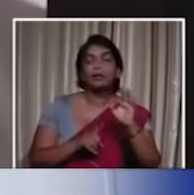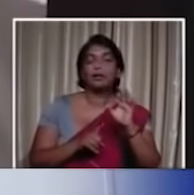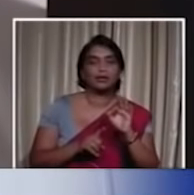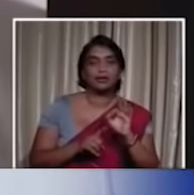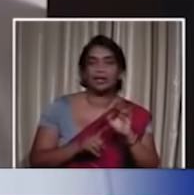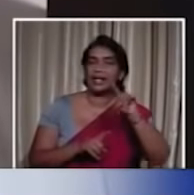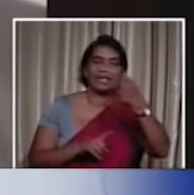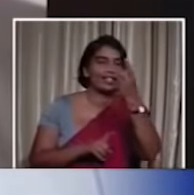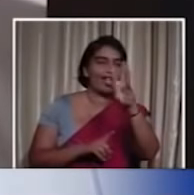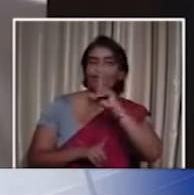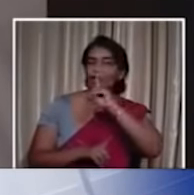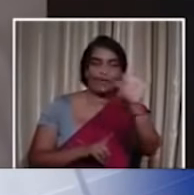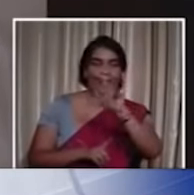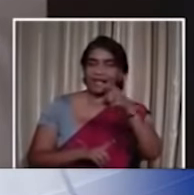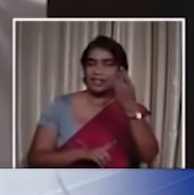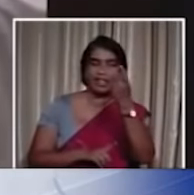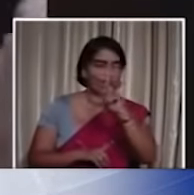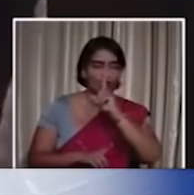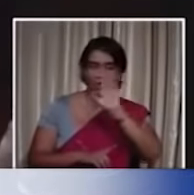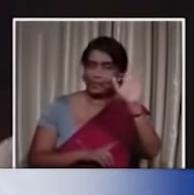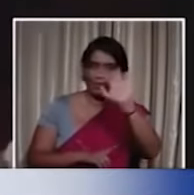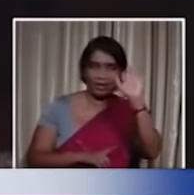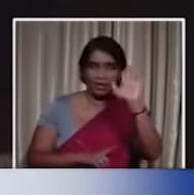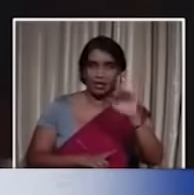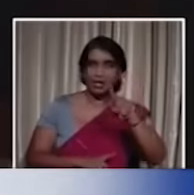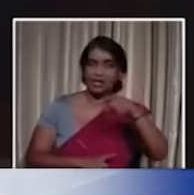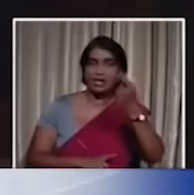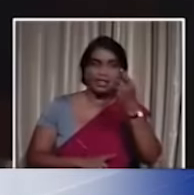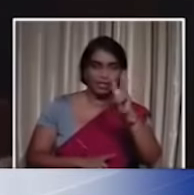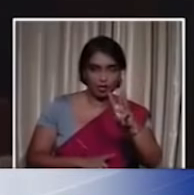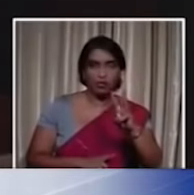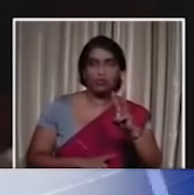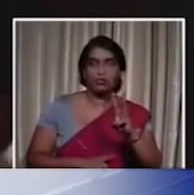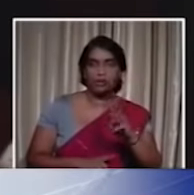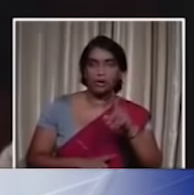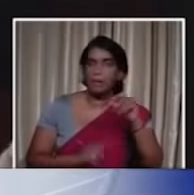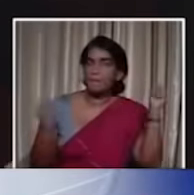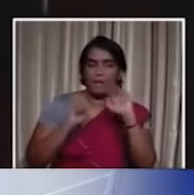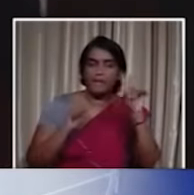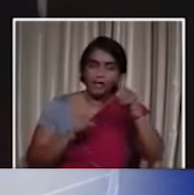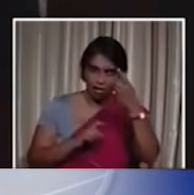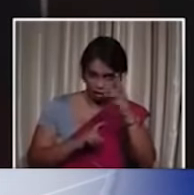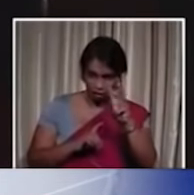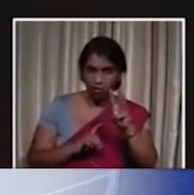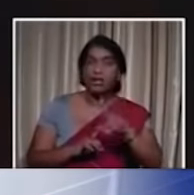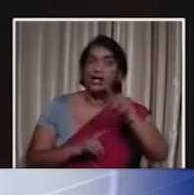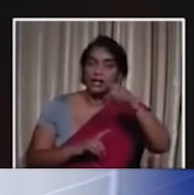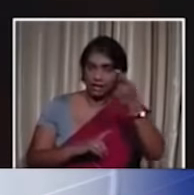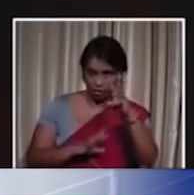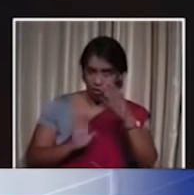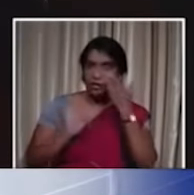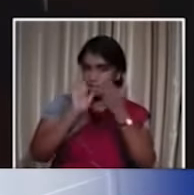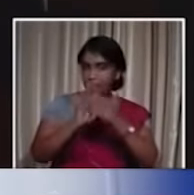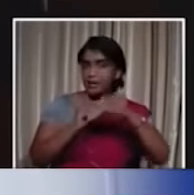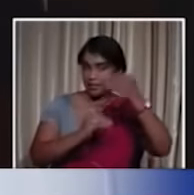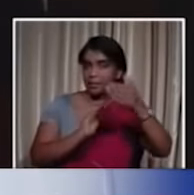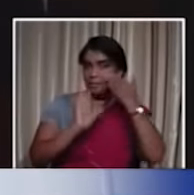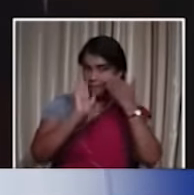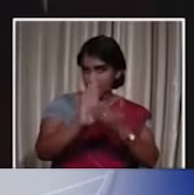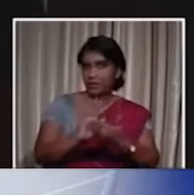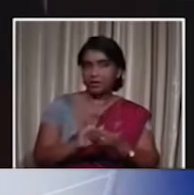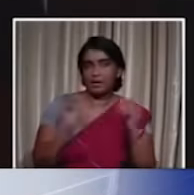பதவி விலக தயார் என ஜனாதிபதி கூறினார் என்றே நீங்கள் குறிப்பிட்டீர்கள். 113 பெரும்பான்மை குறித்து நீங்கள் எதனையும் கூறவில்லை.